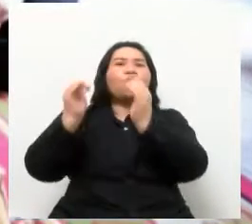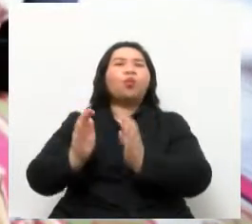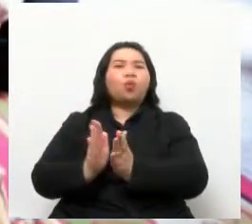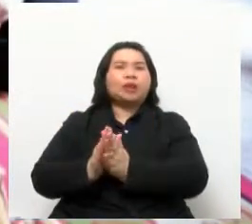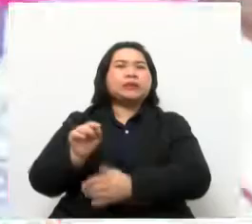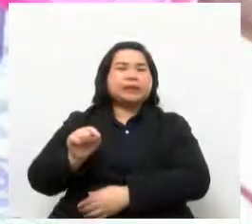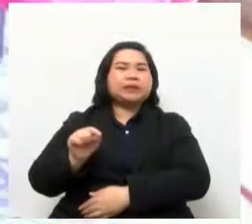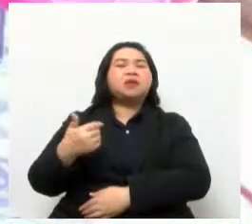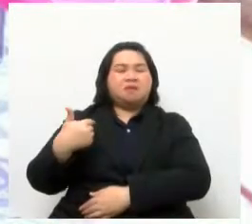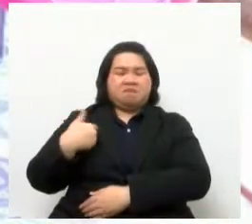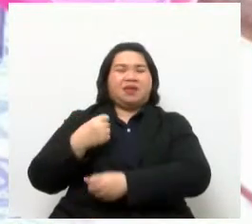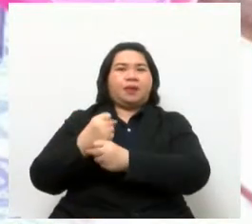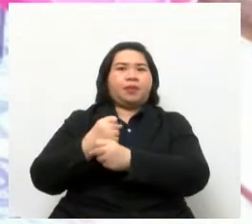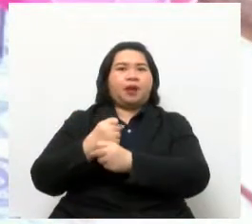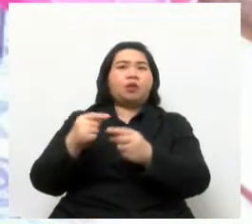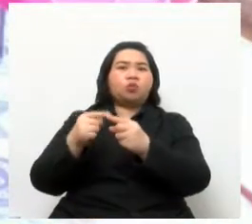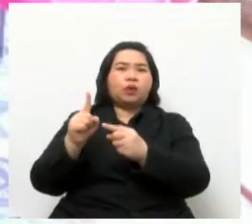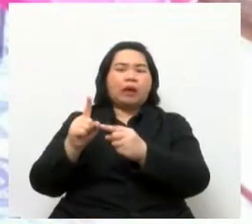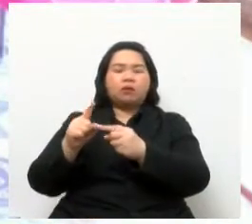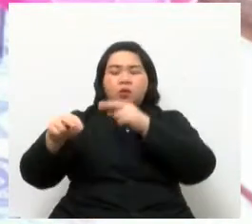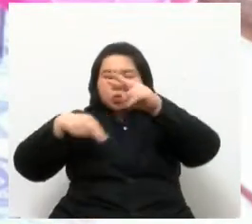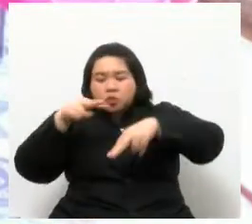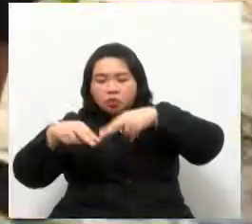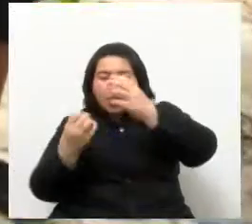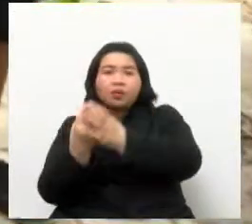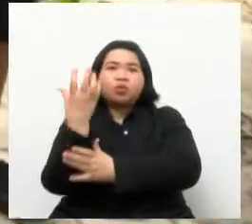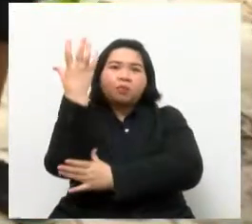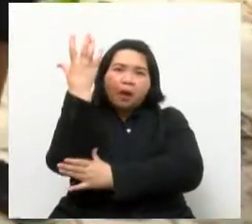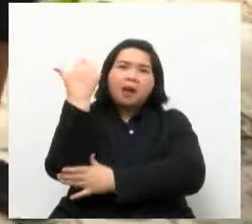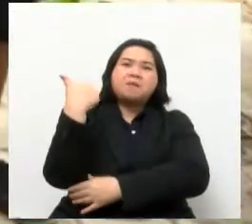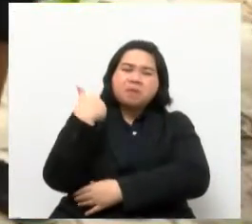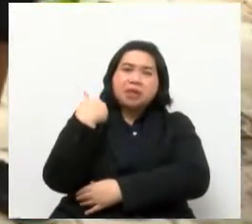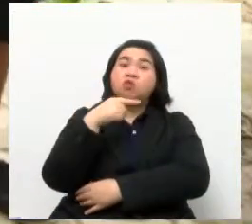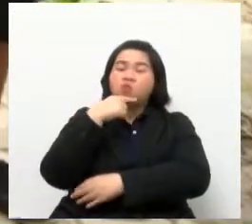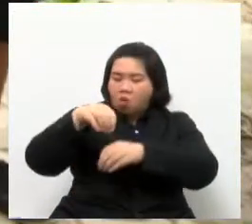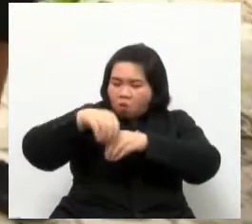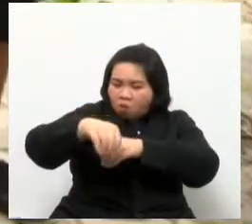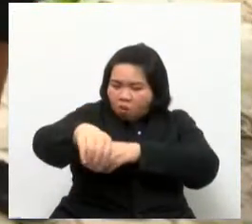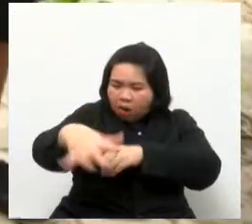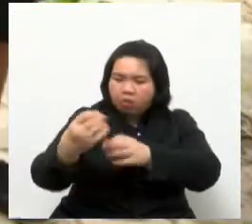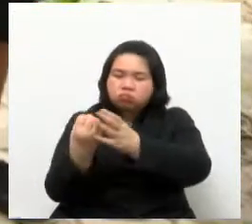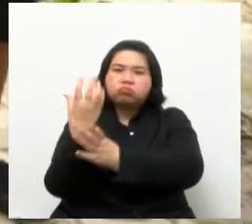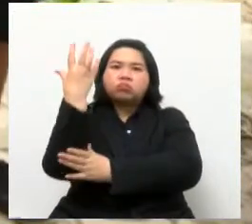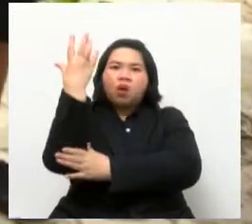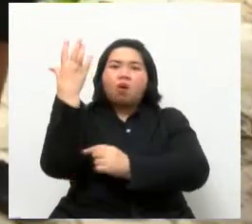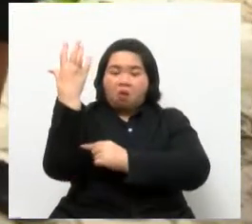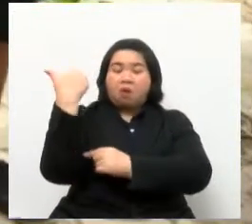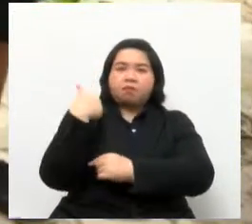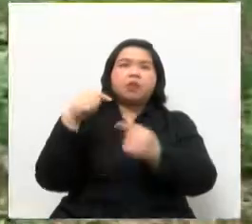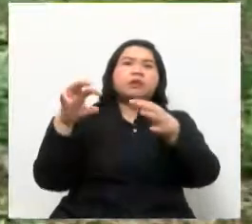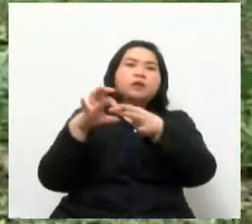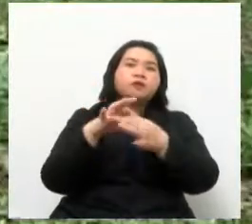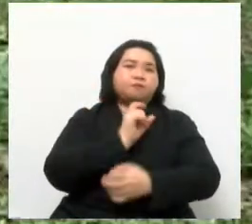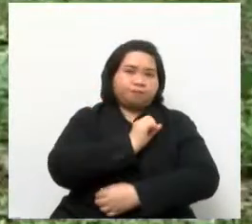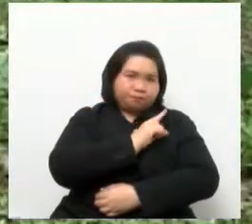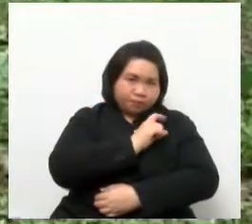รค์ได้ดำเนินการด้านการอนุรักษ์ป่าไม้ผ่านพิธีบวชป่าที่ผสานความเชื่อทางศาสน